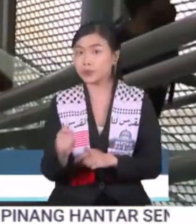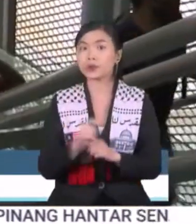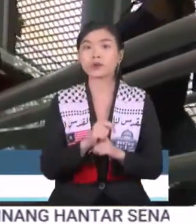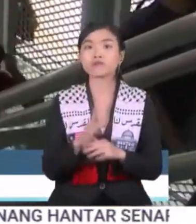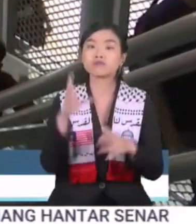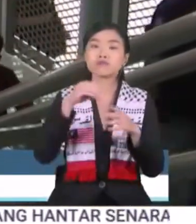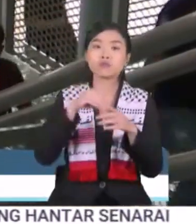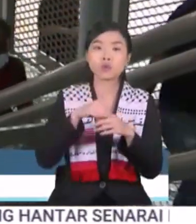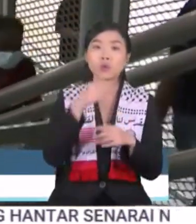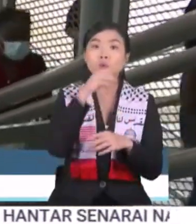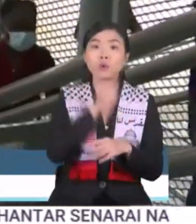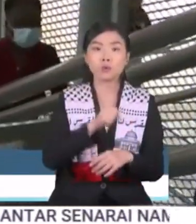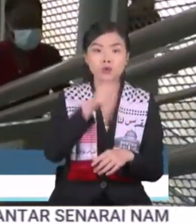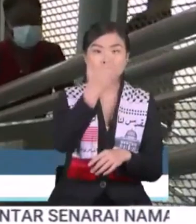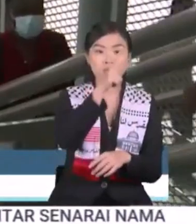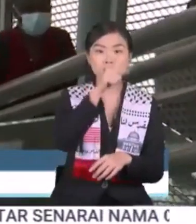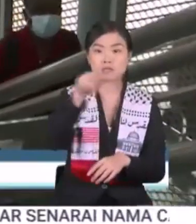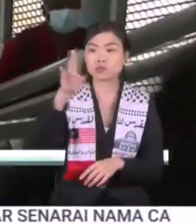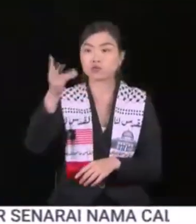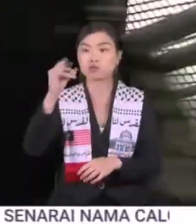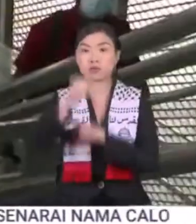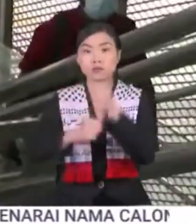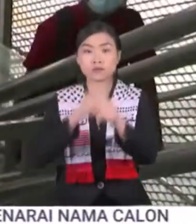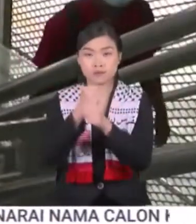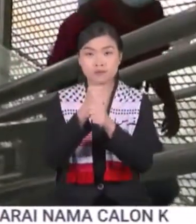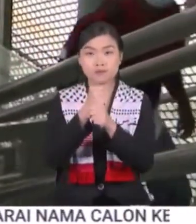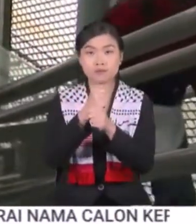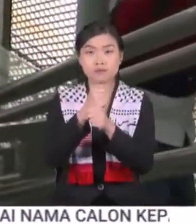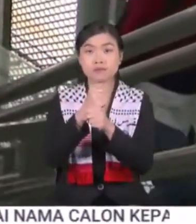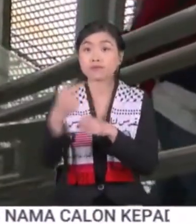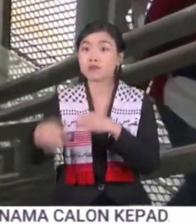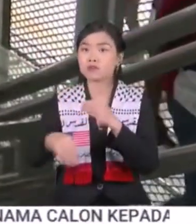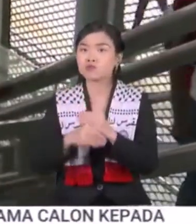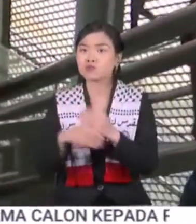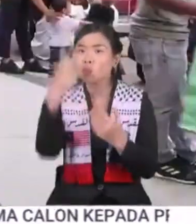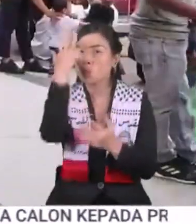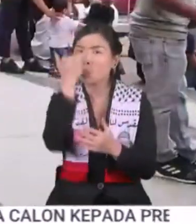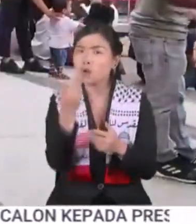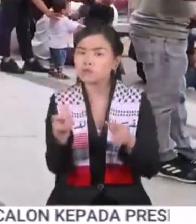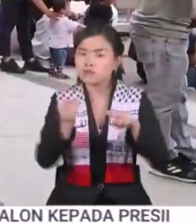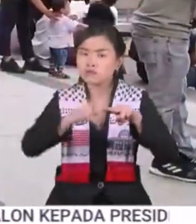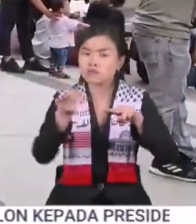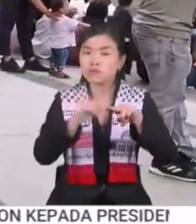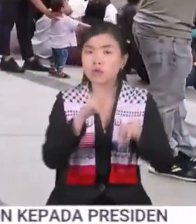membabitkan golongan yang berumur 13 hingga 17 tahun. Tambah beliau, antara faktor